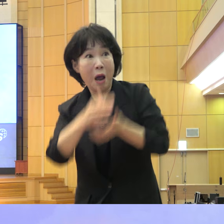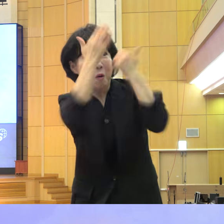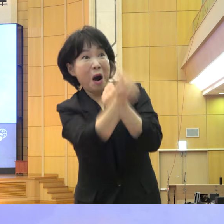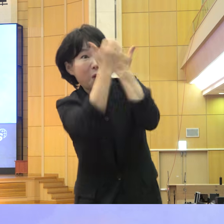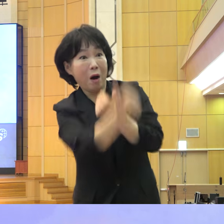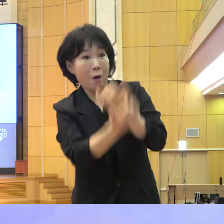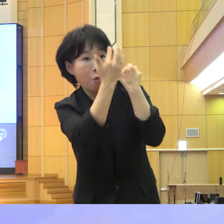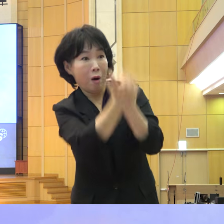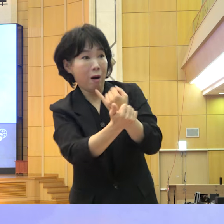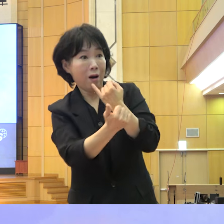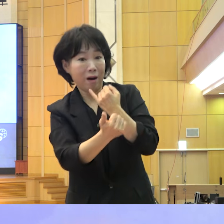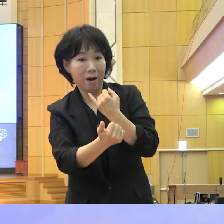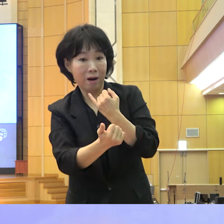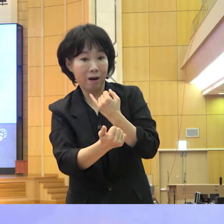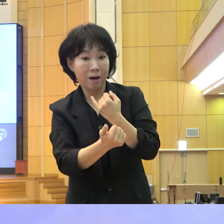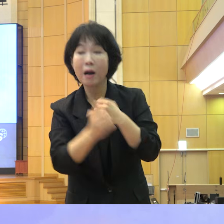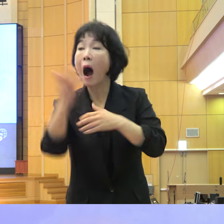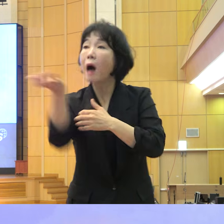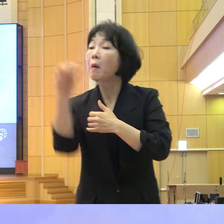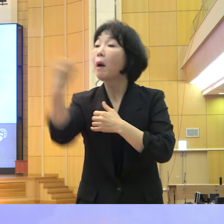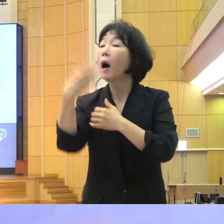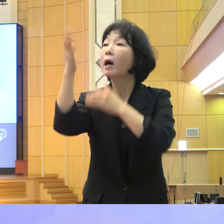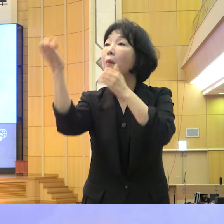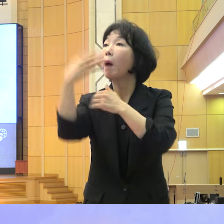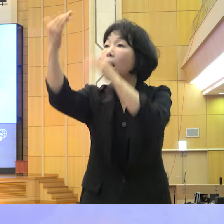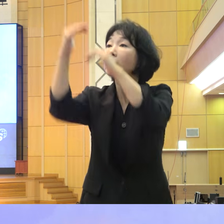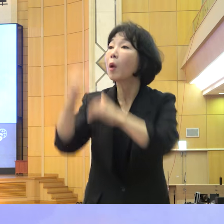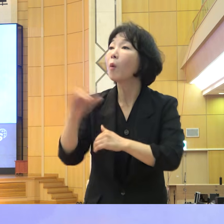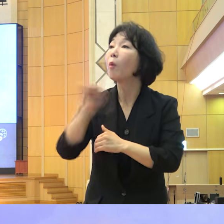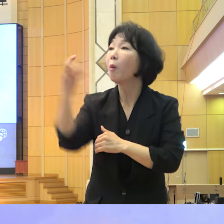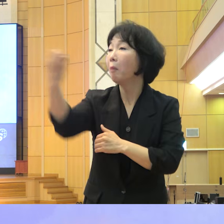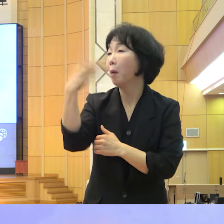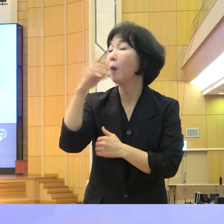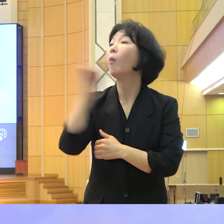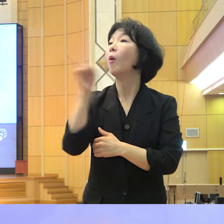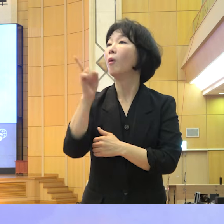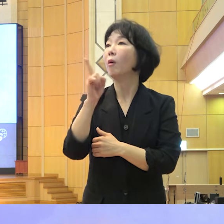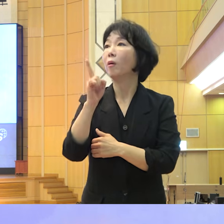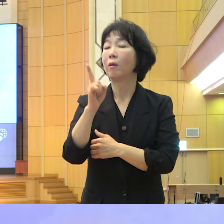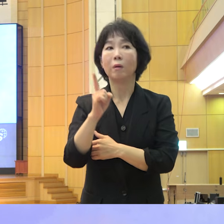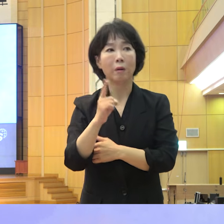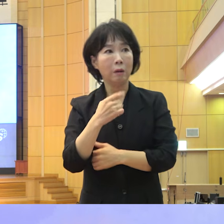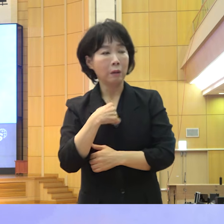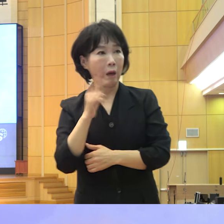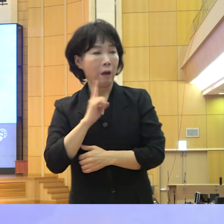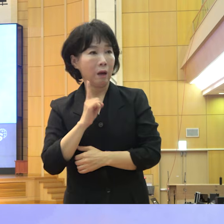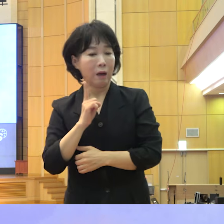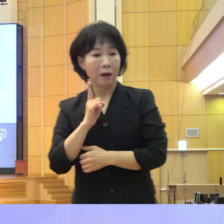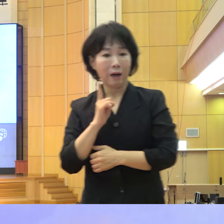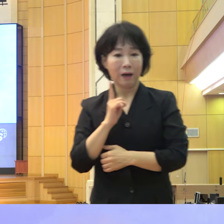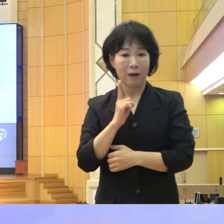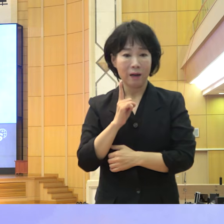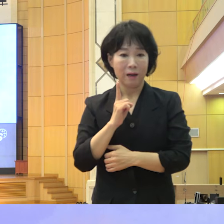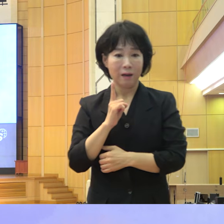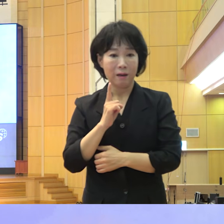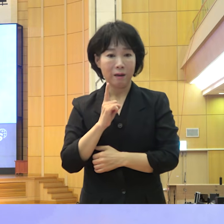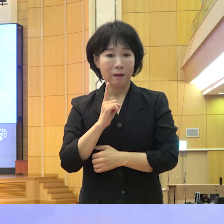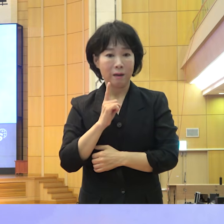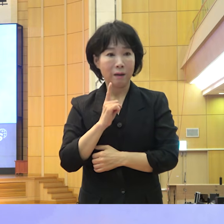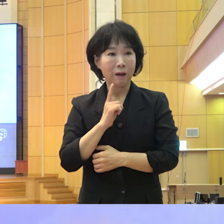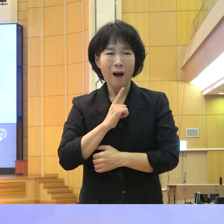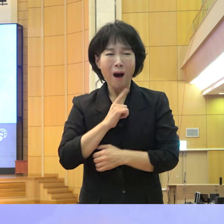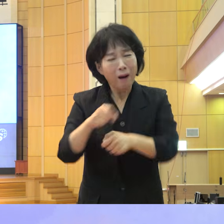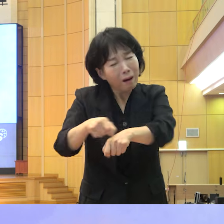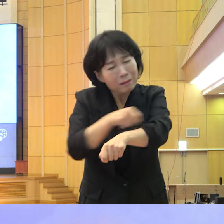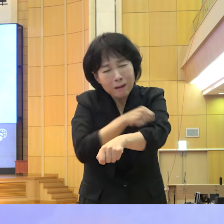그러니까 지금 아줌마 뭐라 그랬어? 그럼 곱게 말했으면 좀 모르는데 뭐라 그랬어? 그러니까 나